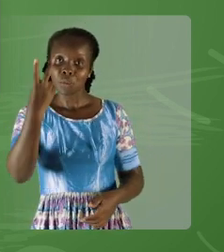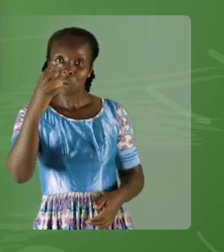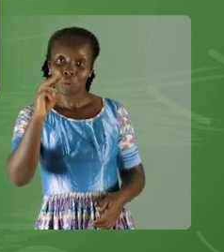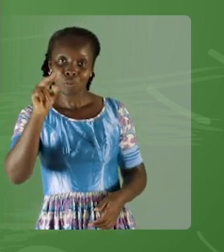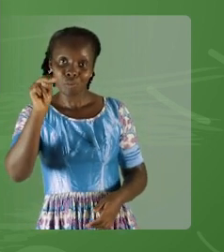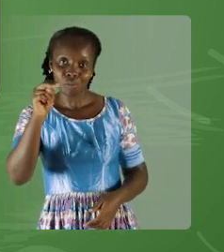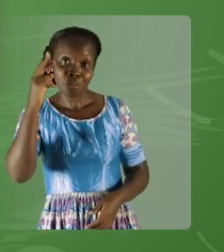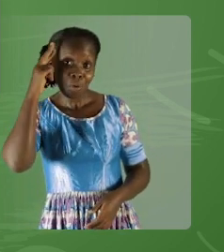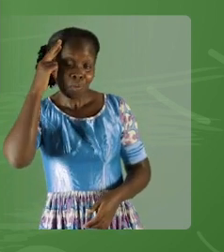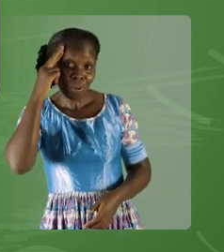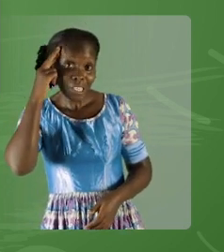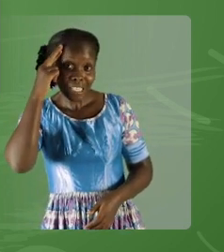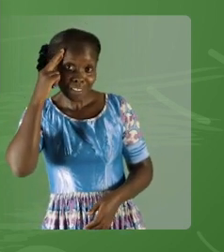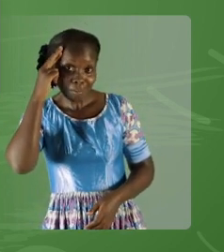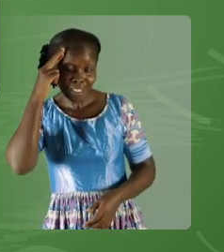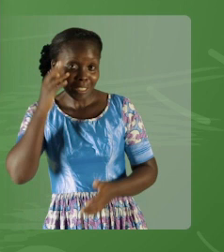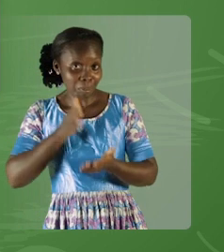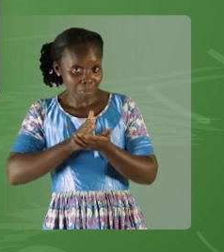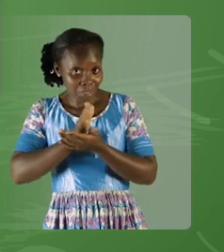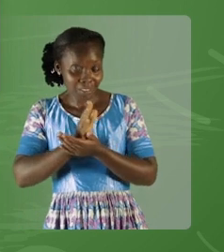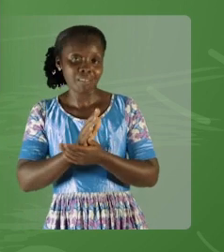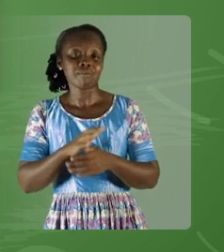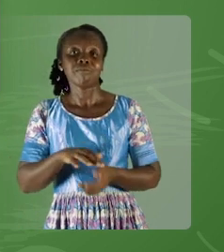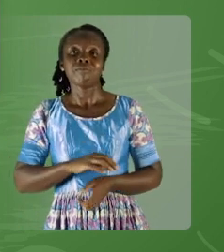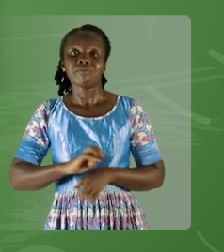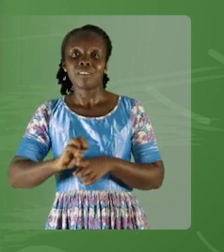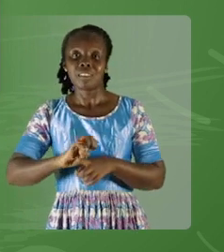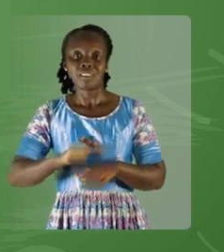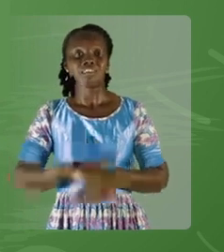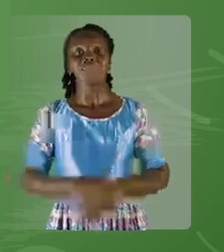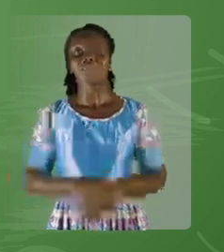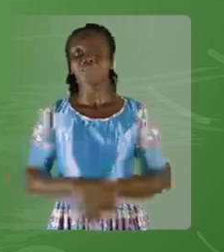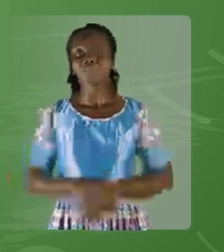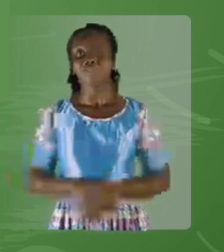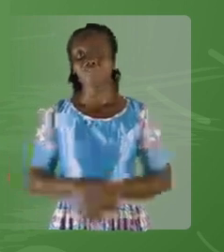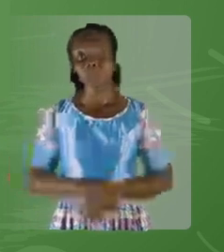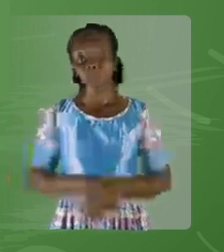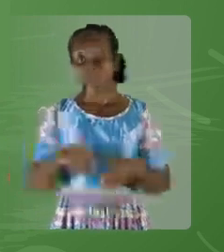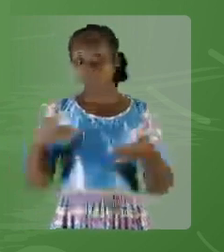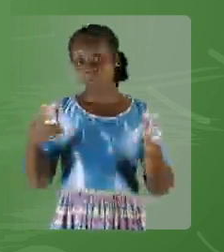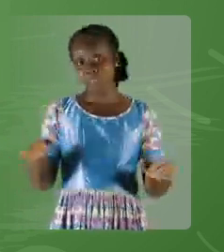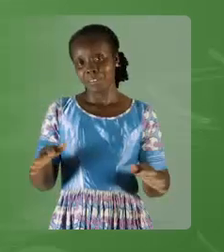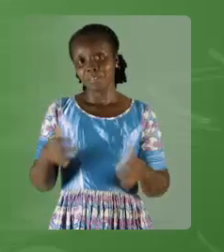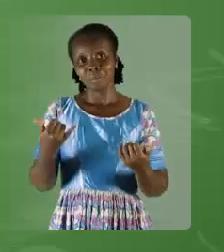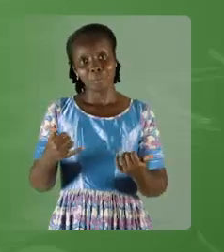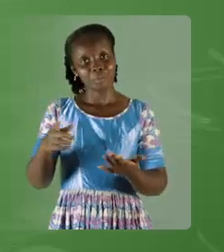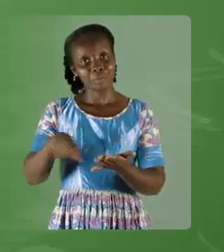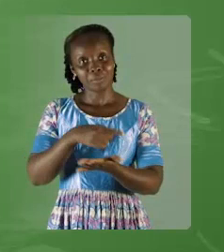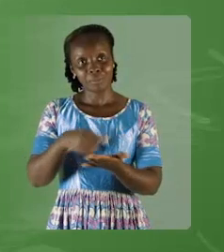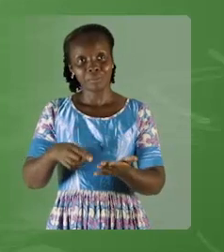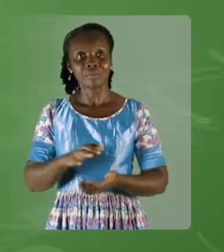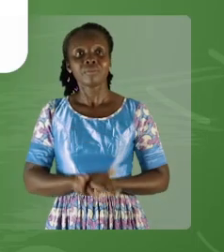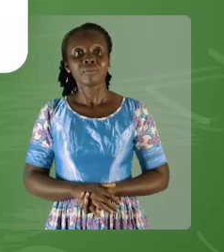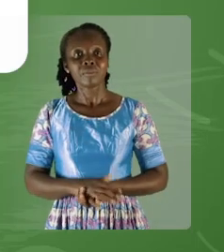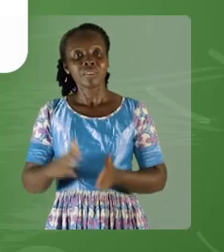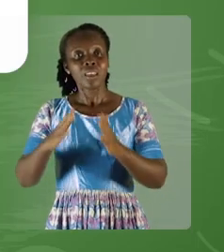avez 2 minutes de réflexion pour traiter cet exercice. Bien, nous corrigeons notre